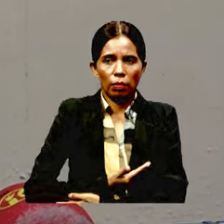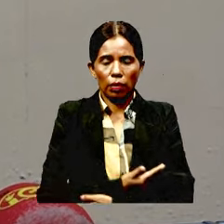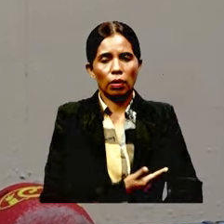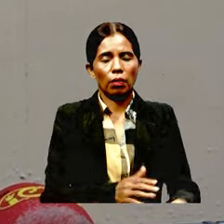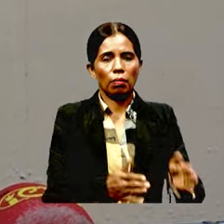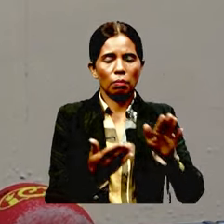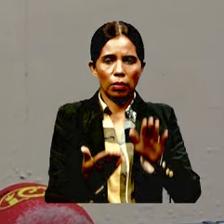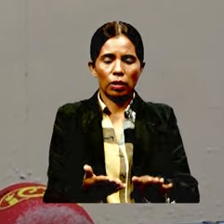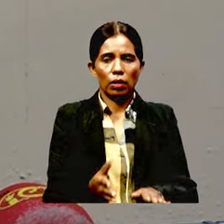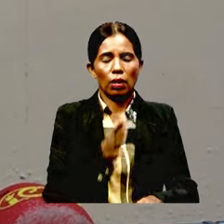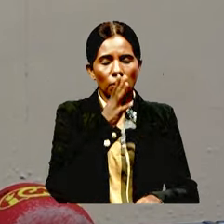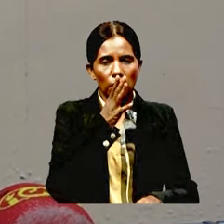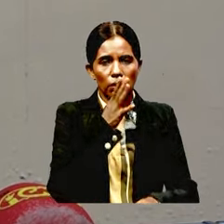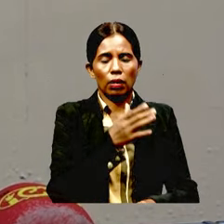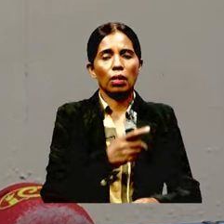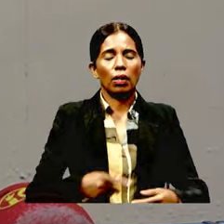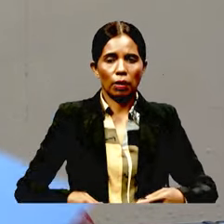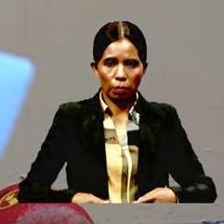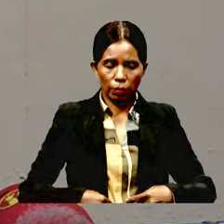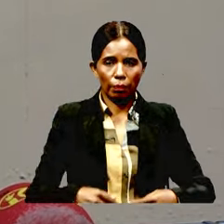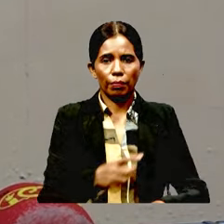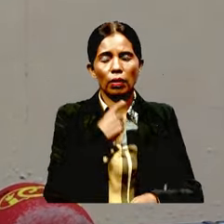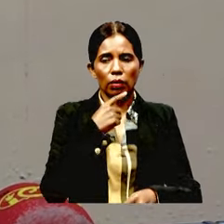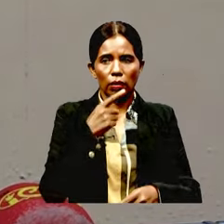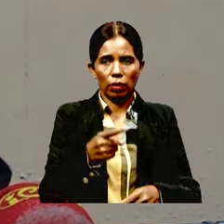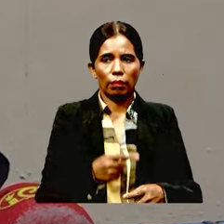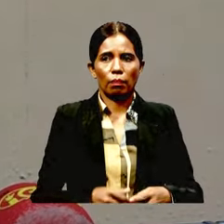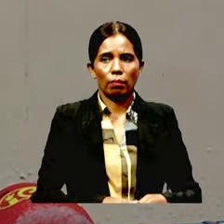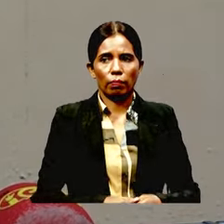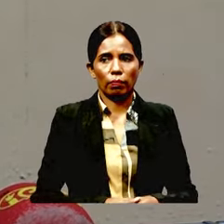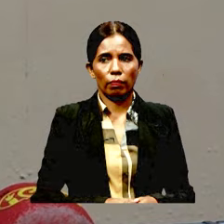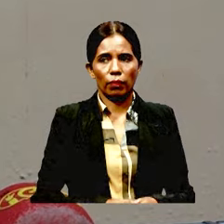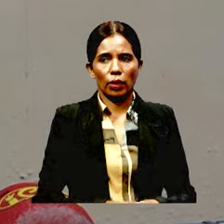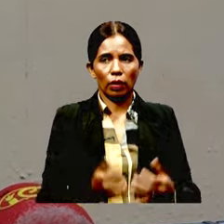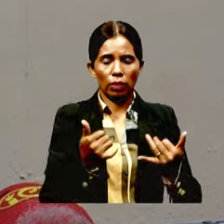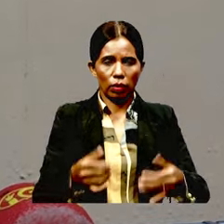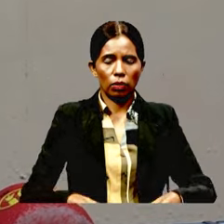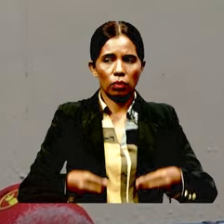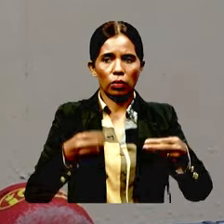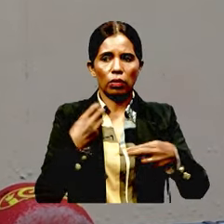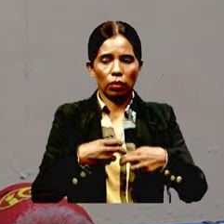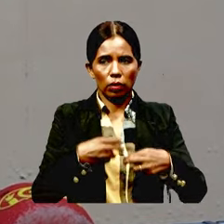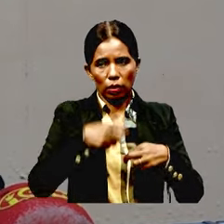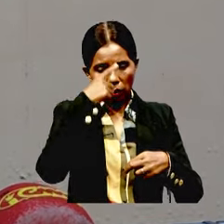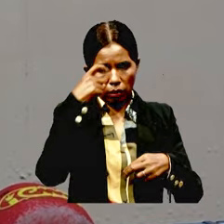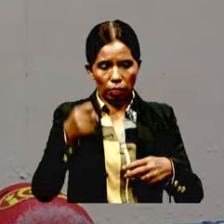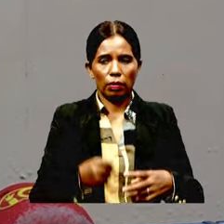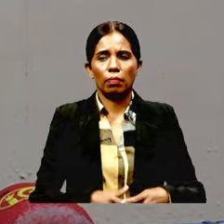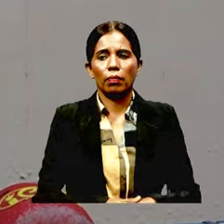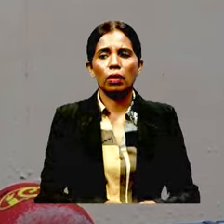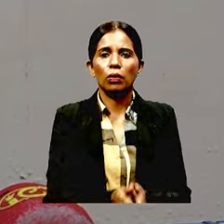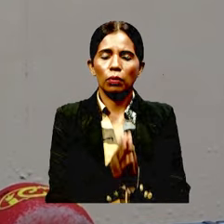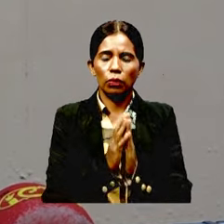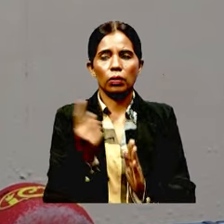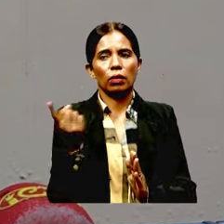ya ina ninia kaublar da rumah tambah rekonyese sedu ida nemos fo impactu tambah ne maka husu na fatin